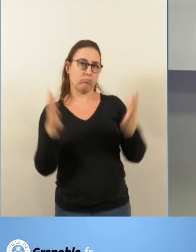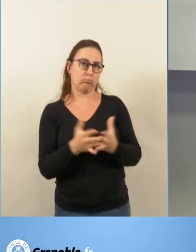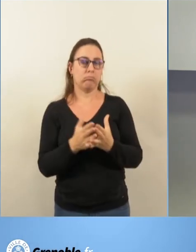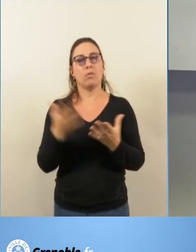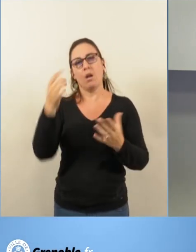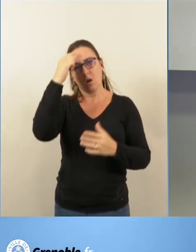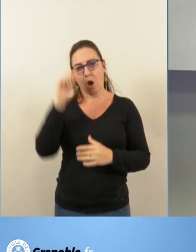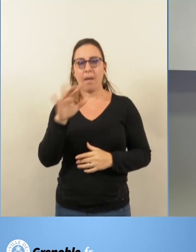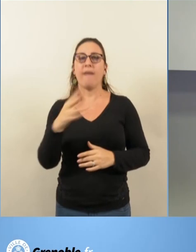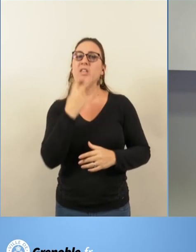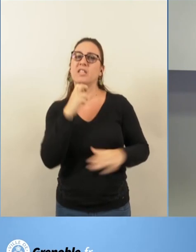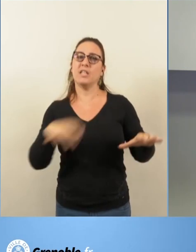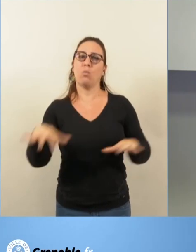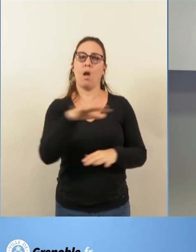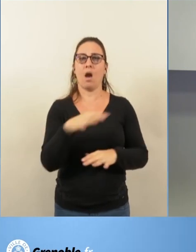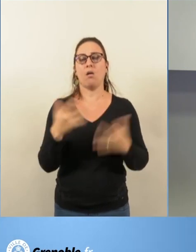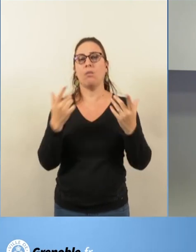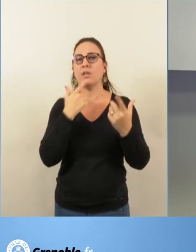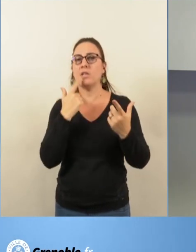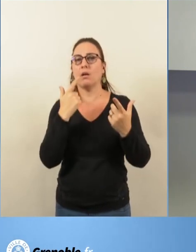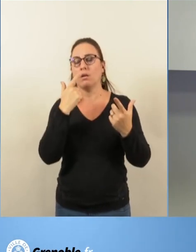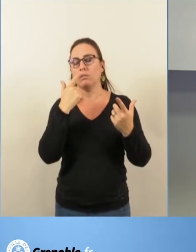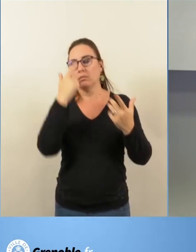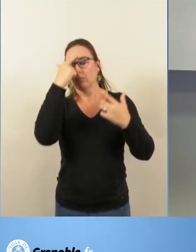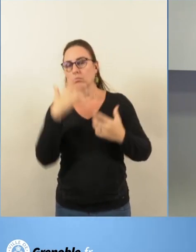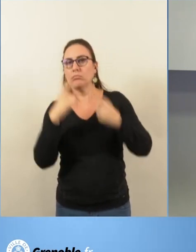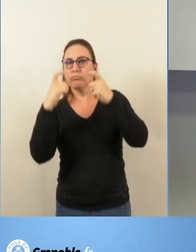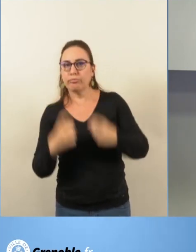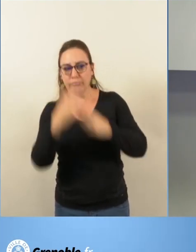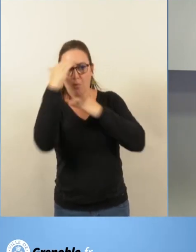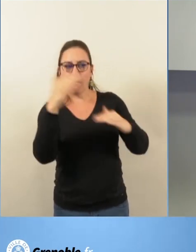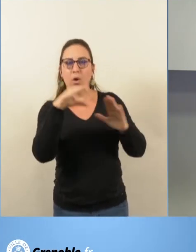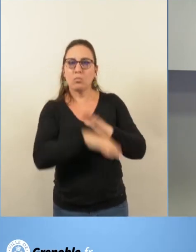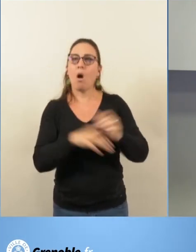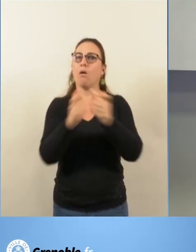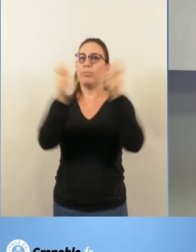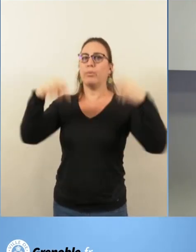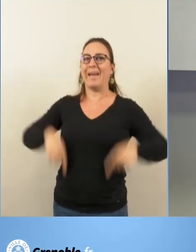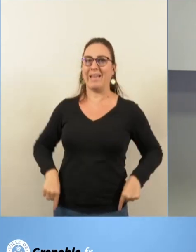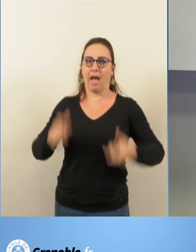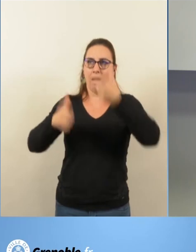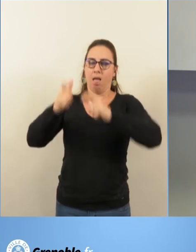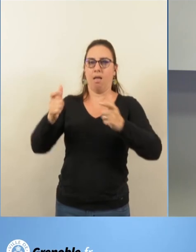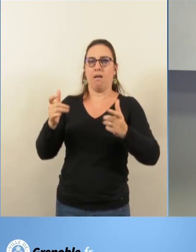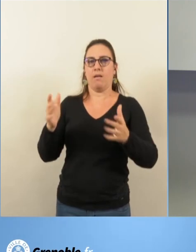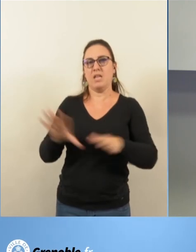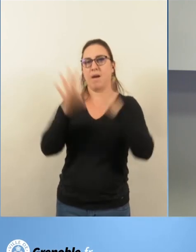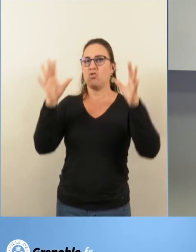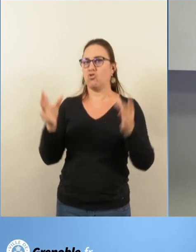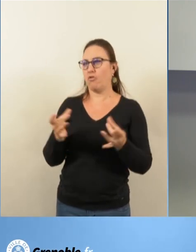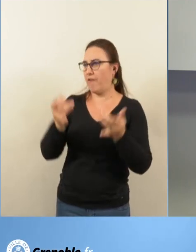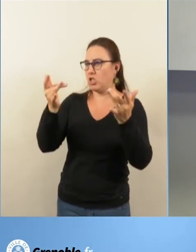l'opinion l'image des hommes chargés de conduire la politique de la nation et à déstabiliser les institution de l'État attendu qu'il